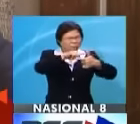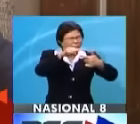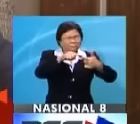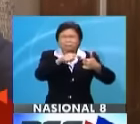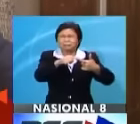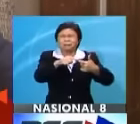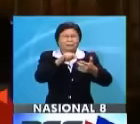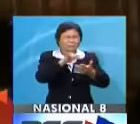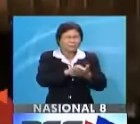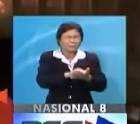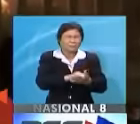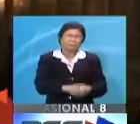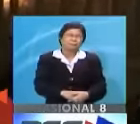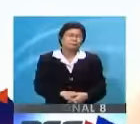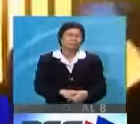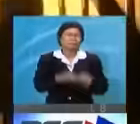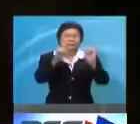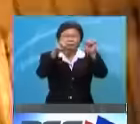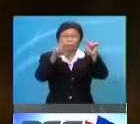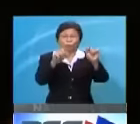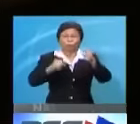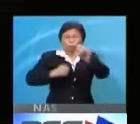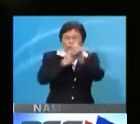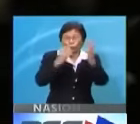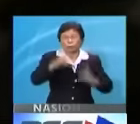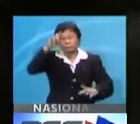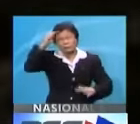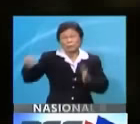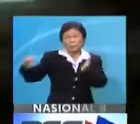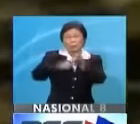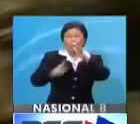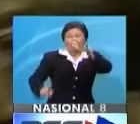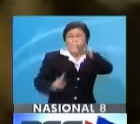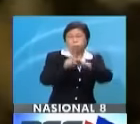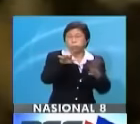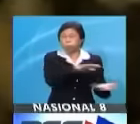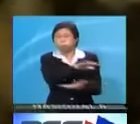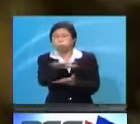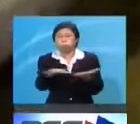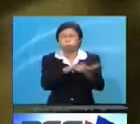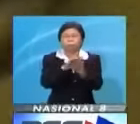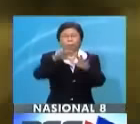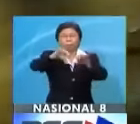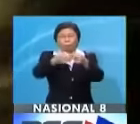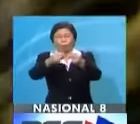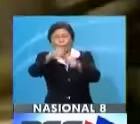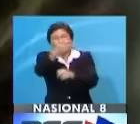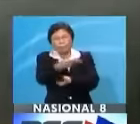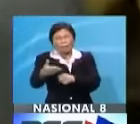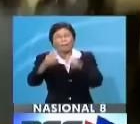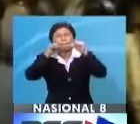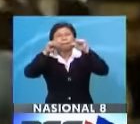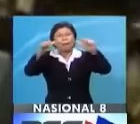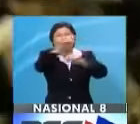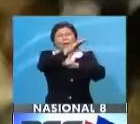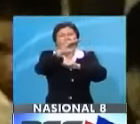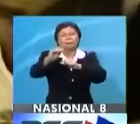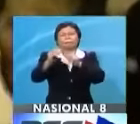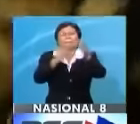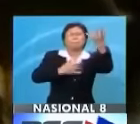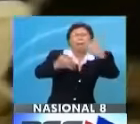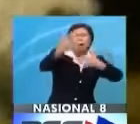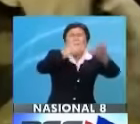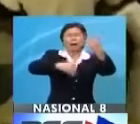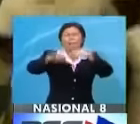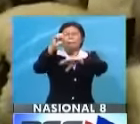a problem going forward. Sabtu lalu, penyokong Terengganu dilaporkan menimbulkan kekecohan dengan merosakkan harta benda awam, termasuk membakar